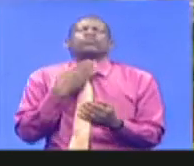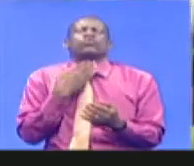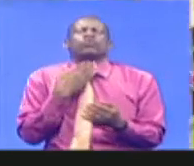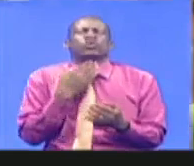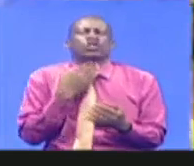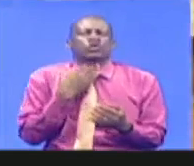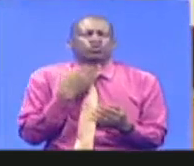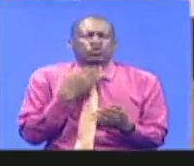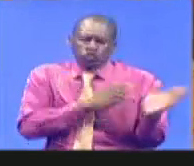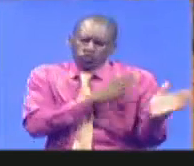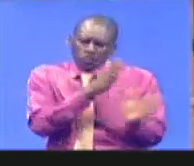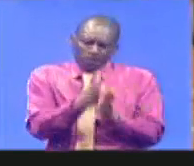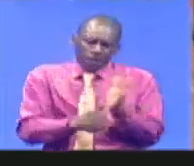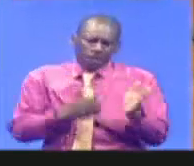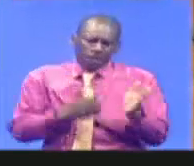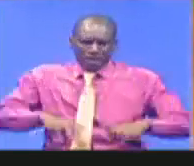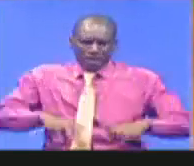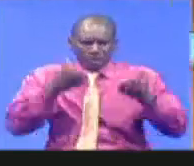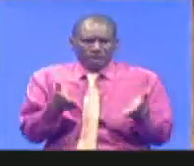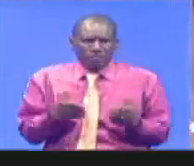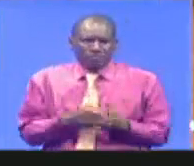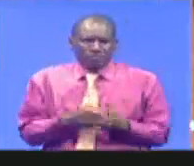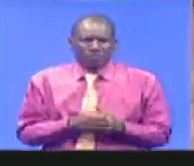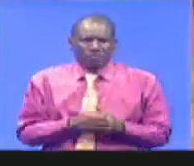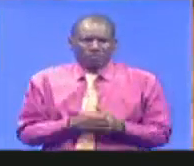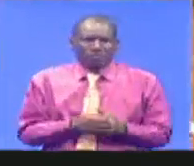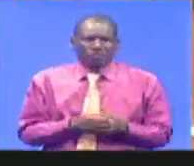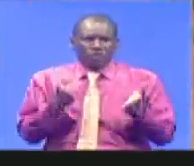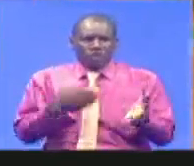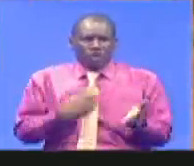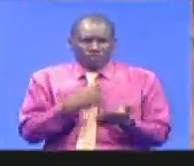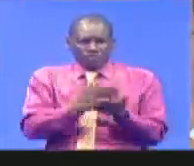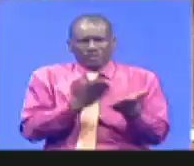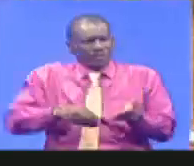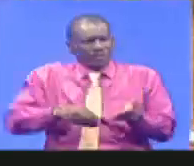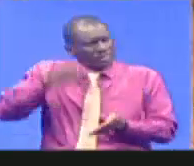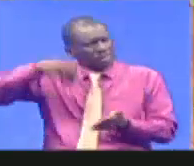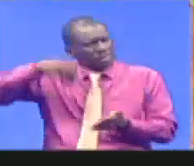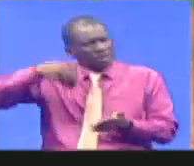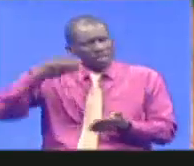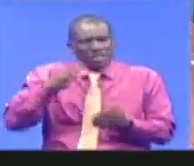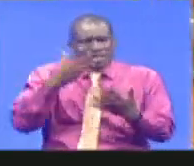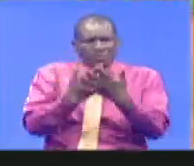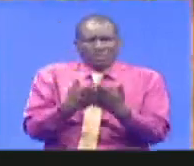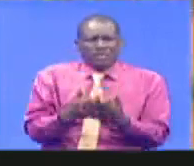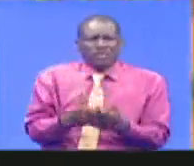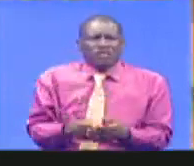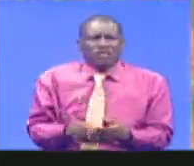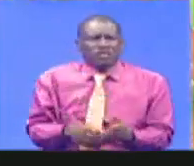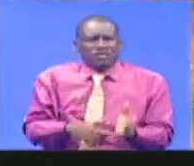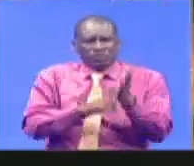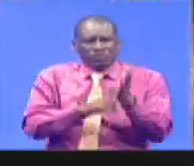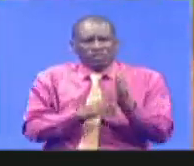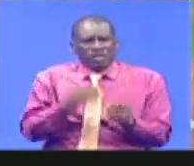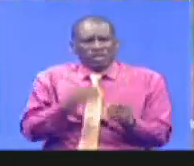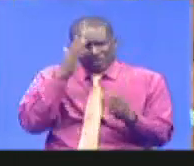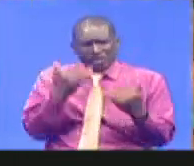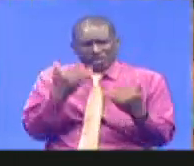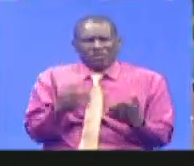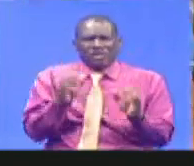nataka kujipanga sasa. Nina at least na vitu nimejifunza. Naona kama nitaanza sasa na